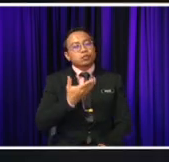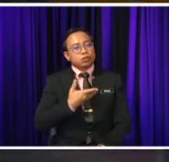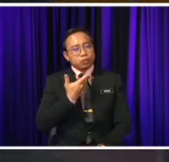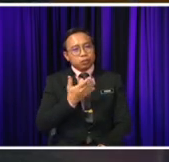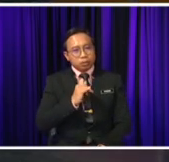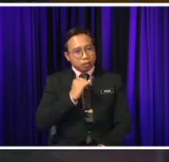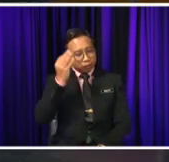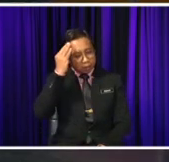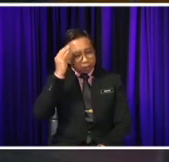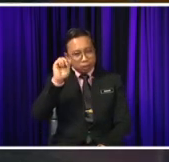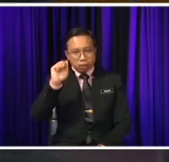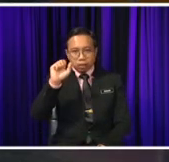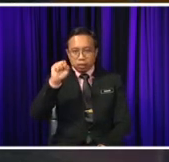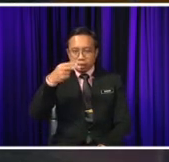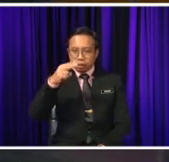Alquran